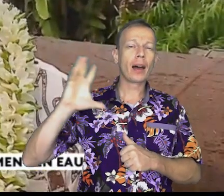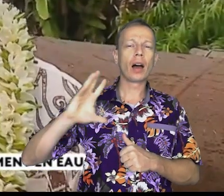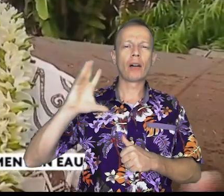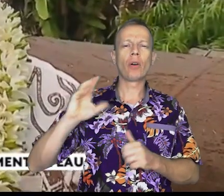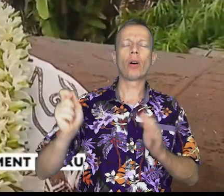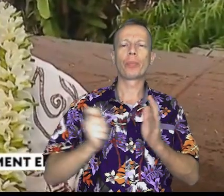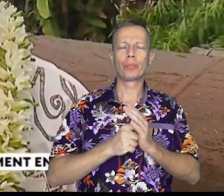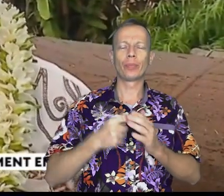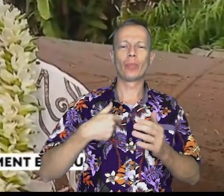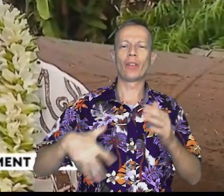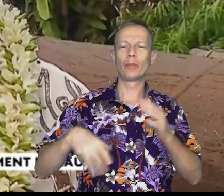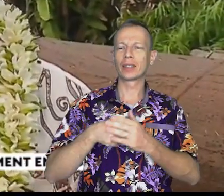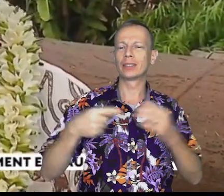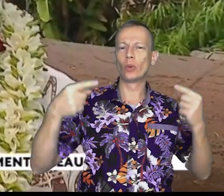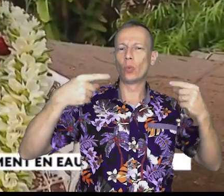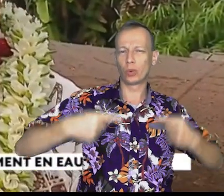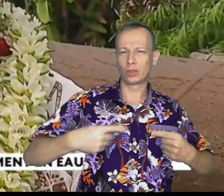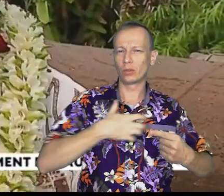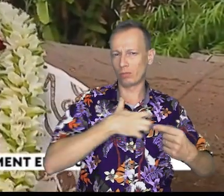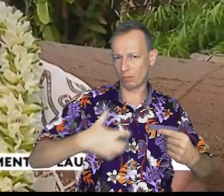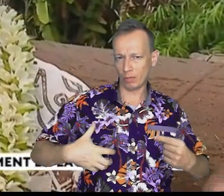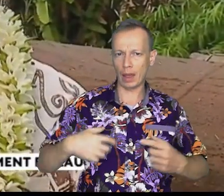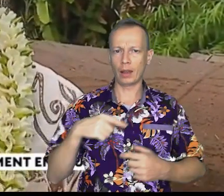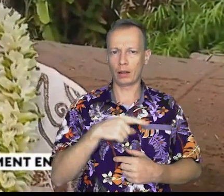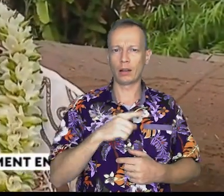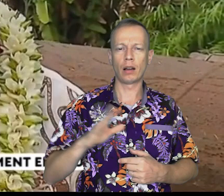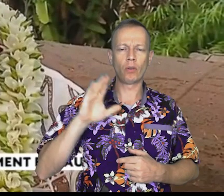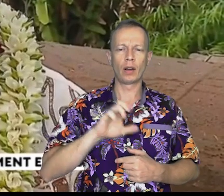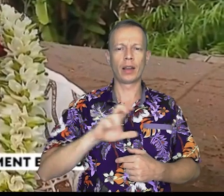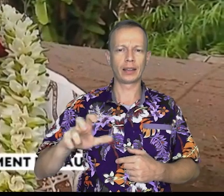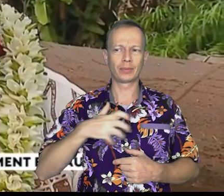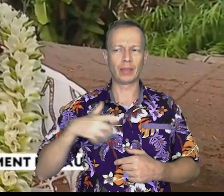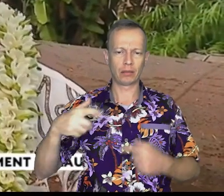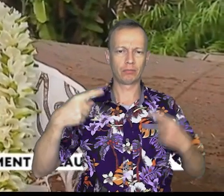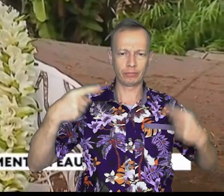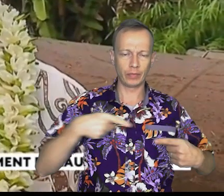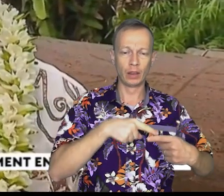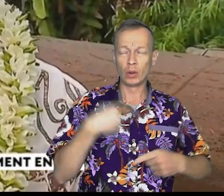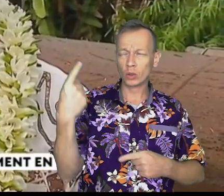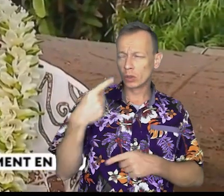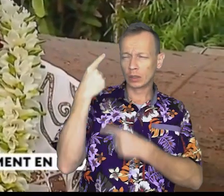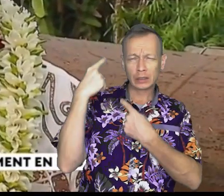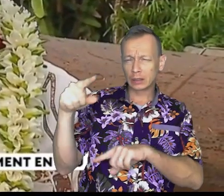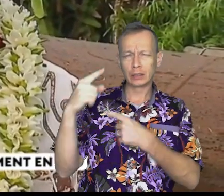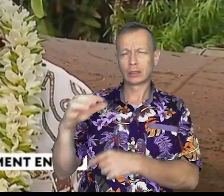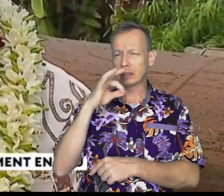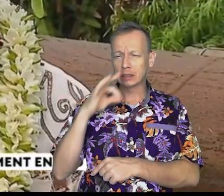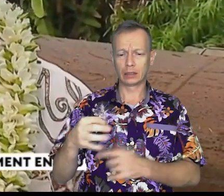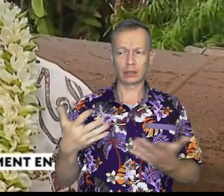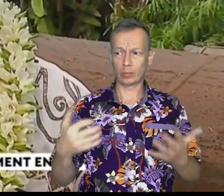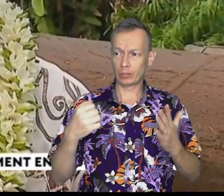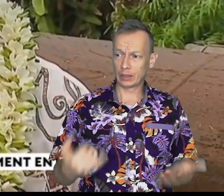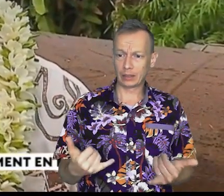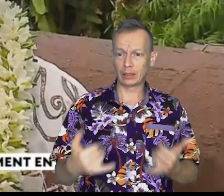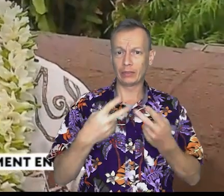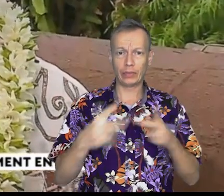lorsque je siégeais au sein de l'opposition dans le cadre du conseil, de l'ancien conseil, je n'avais de cesse que de rappeler au maire que la priorité de